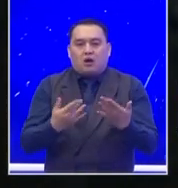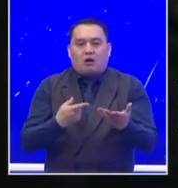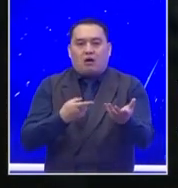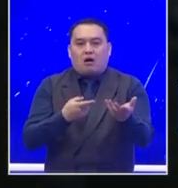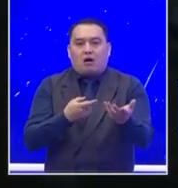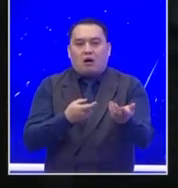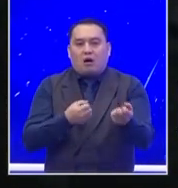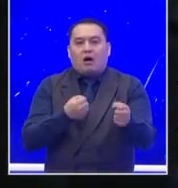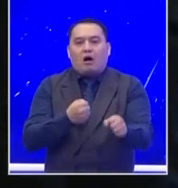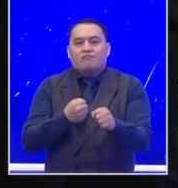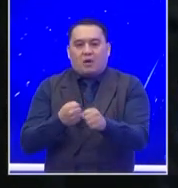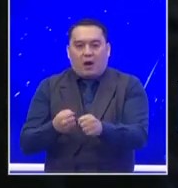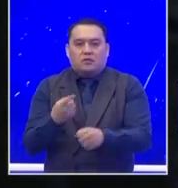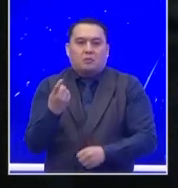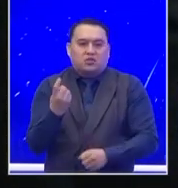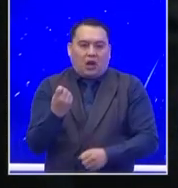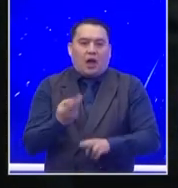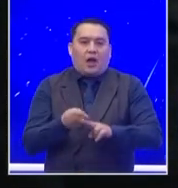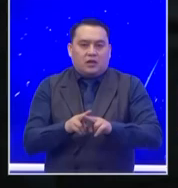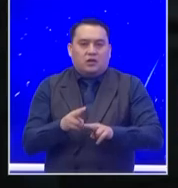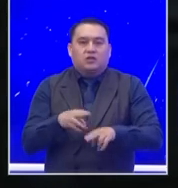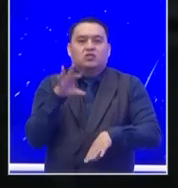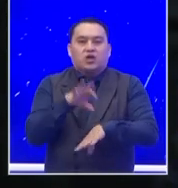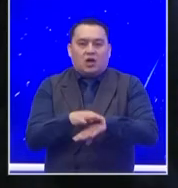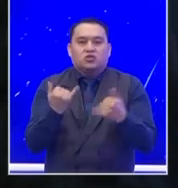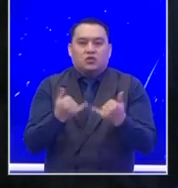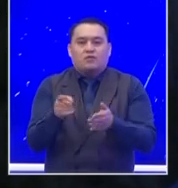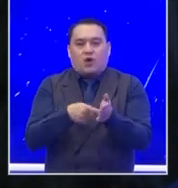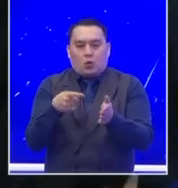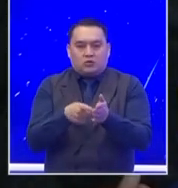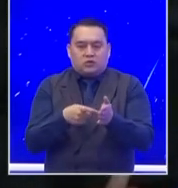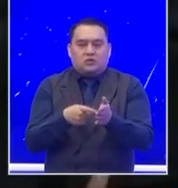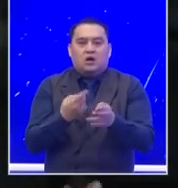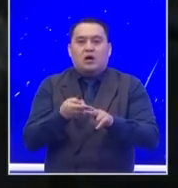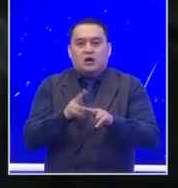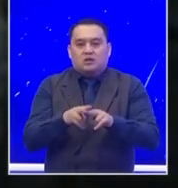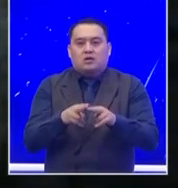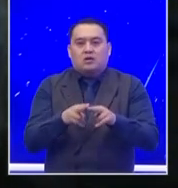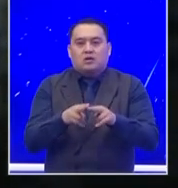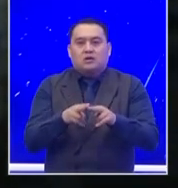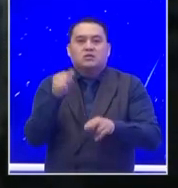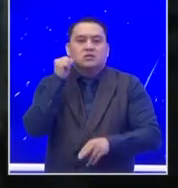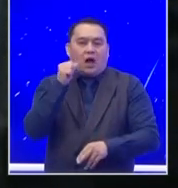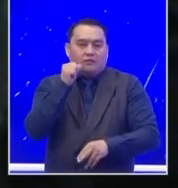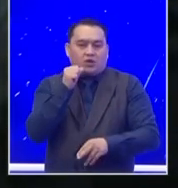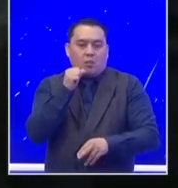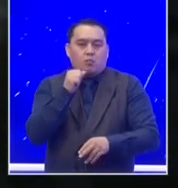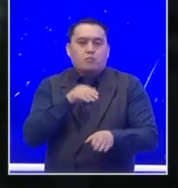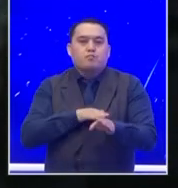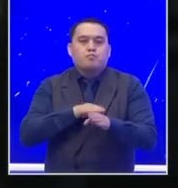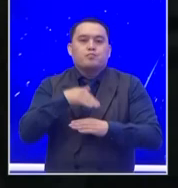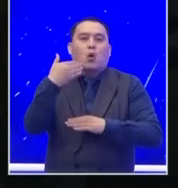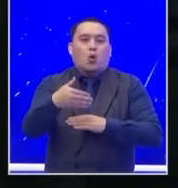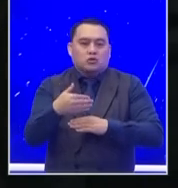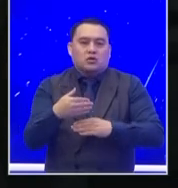и пистолеты. В настоящее время он задержан. Сейчас проводятся следственные действия по изъятию этого оружия. Завтра, после проведения